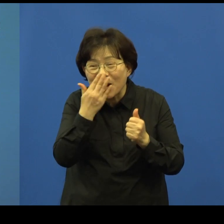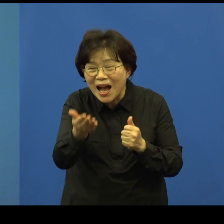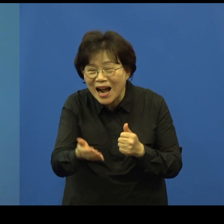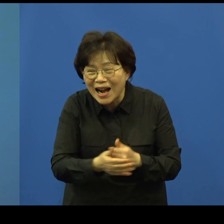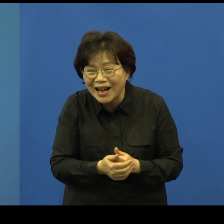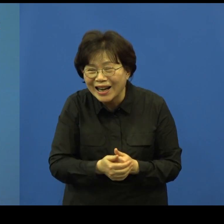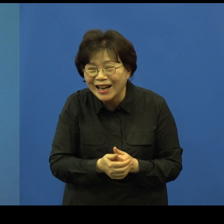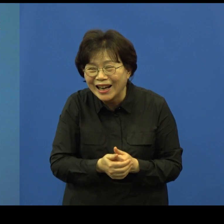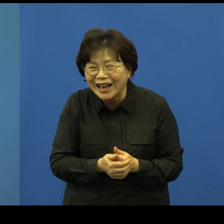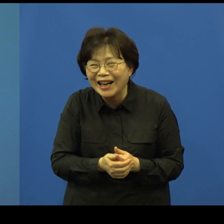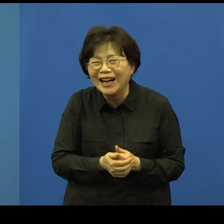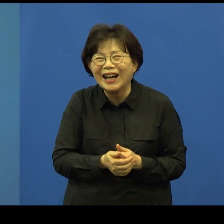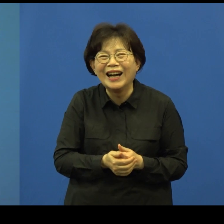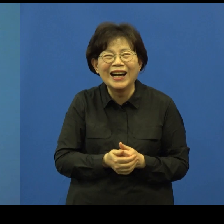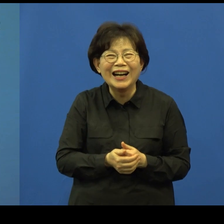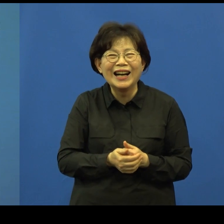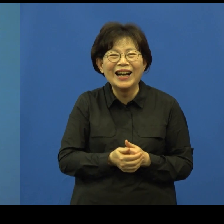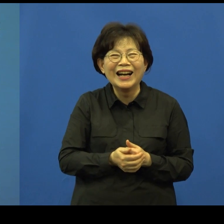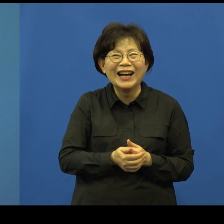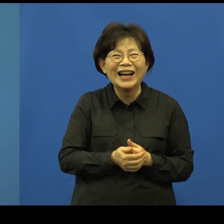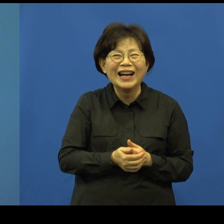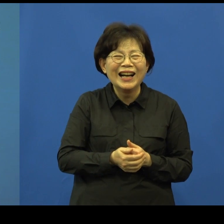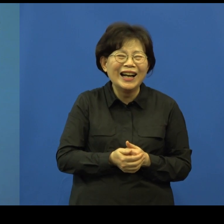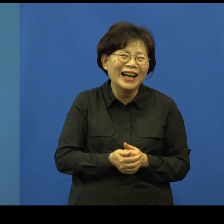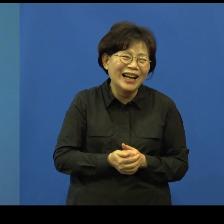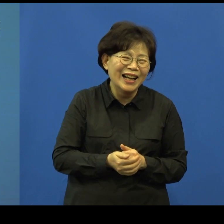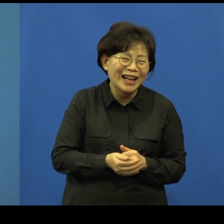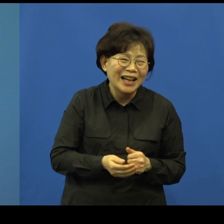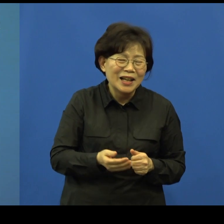야, 지난번에는 너 뒤에 아무도 없었잖아.